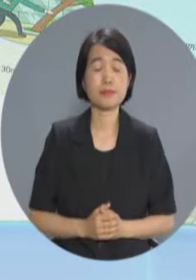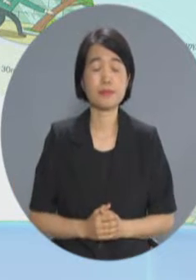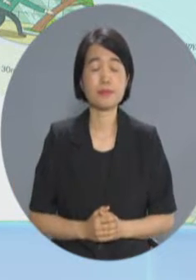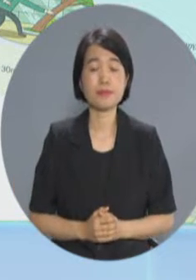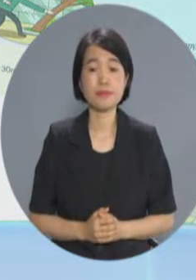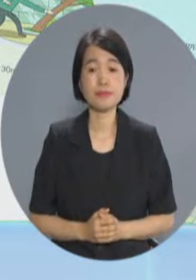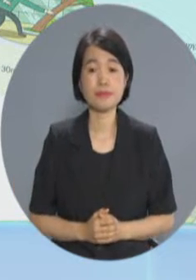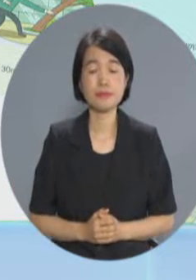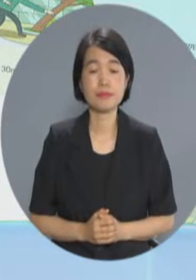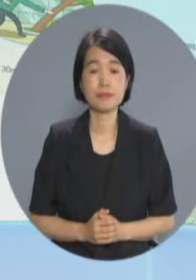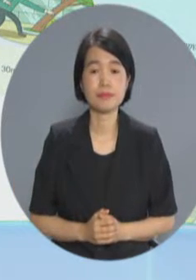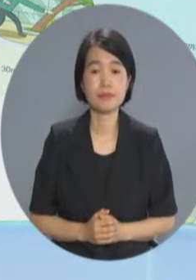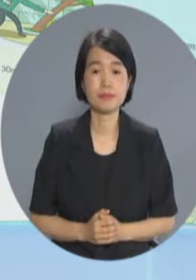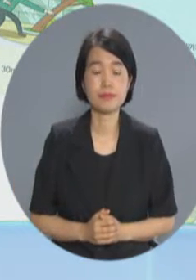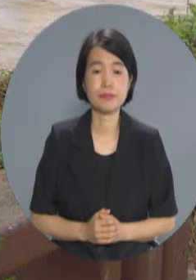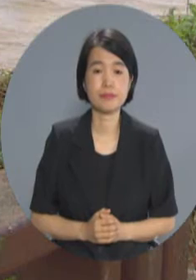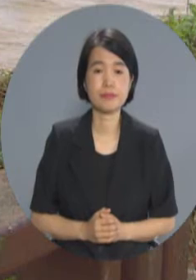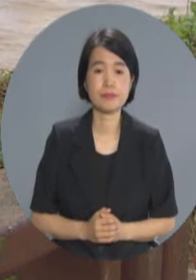기자가 취재했습니다